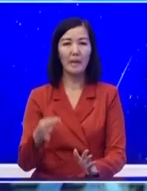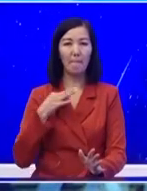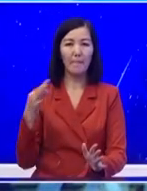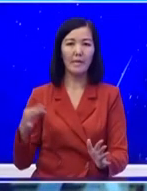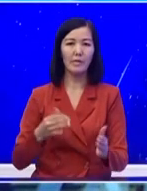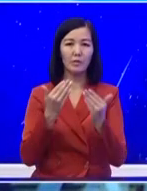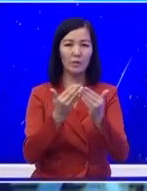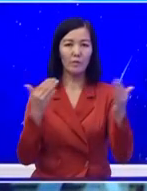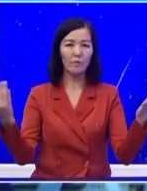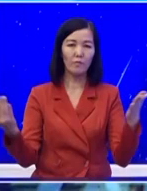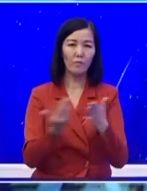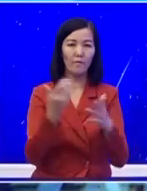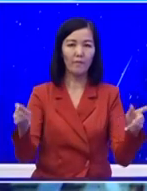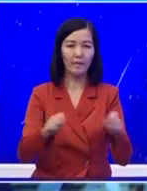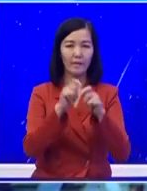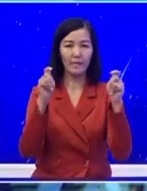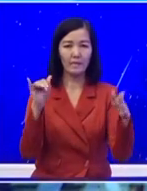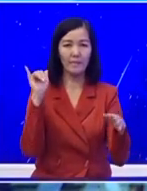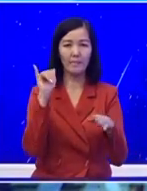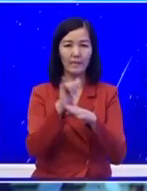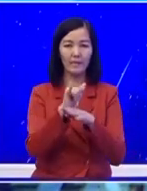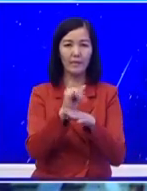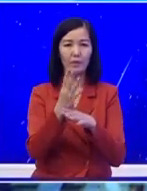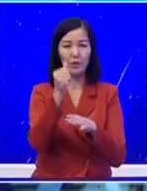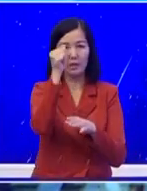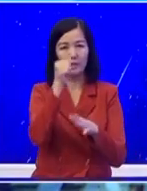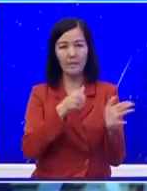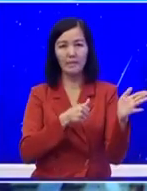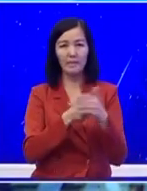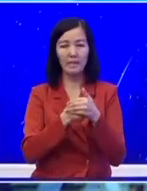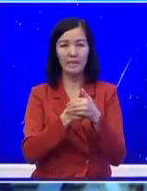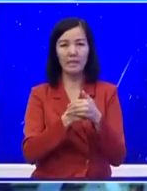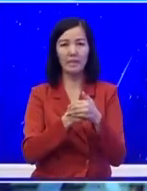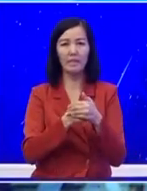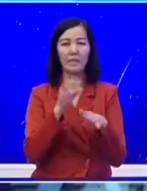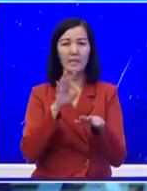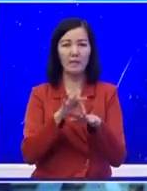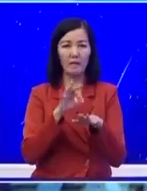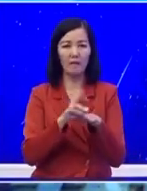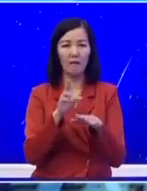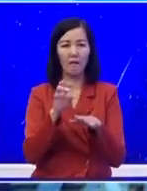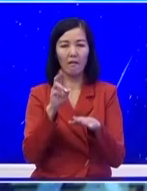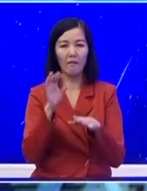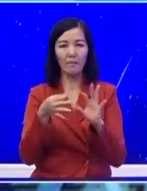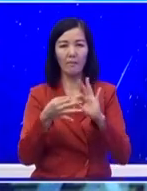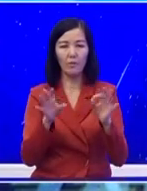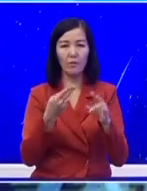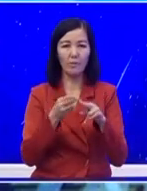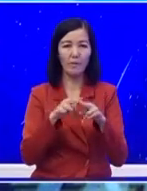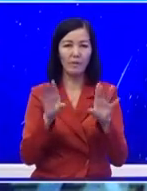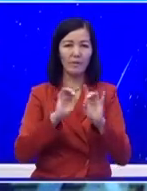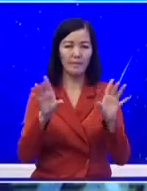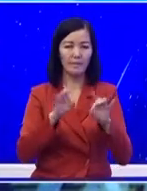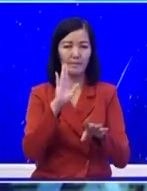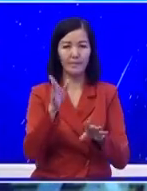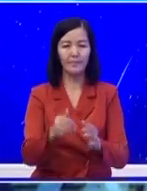Парижский Лувр вновь приветствует посетителей. Почти 4 месяца музей был закрыт из-за пандемии коронавируса. Подробнее об этом и другом в обзоре